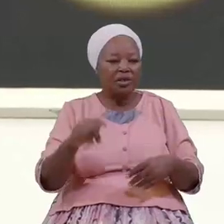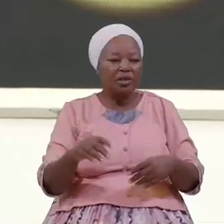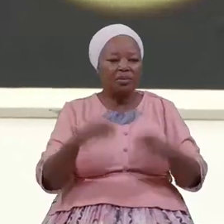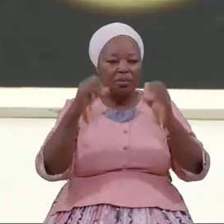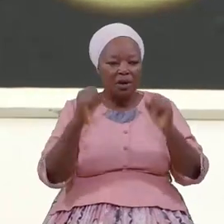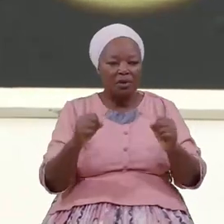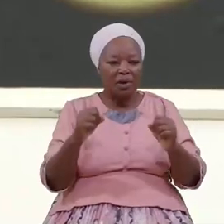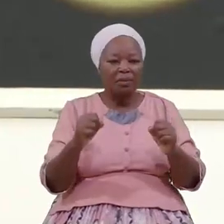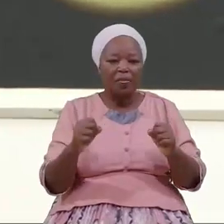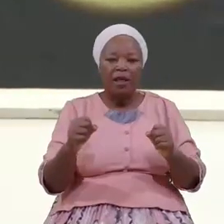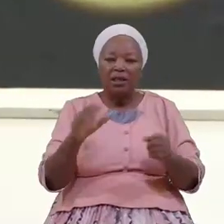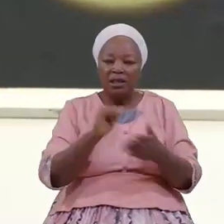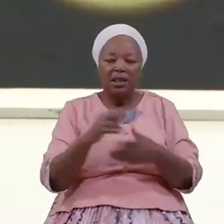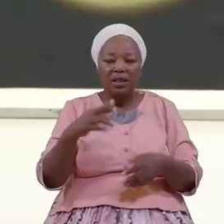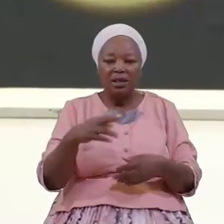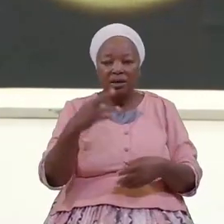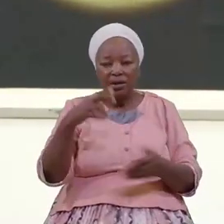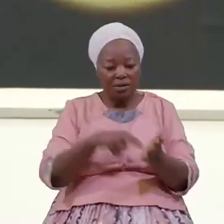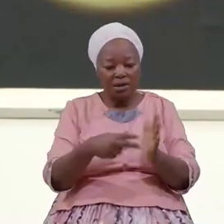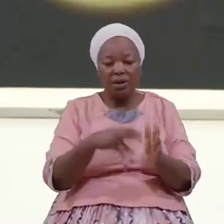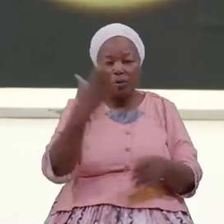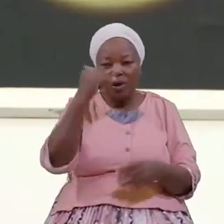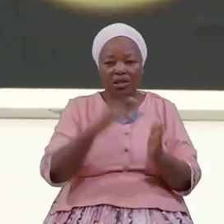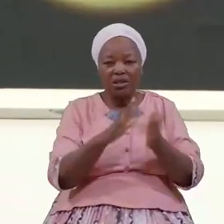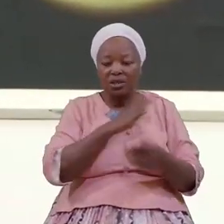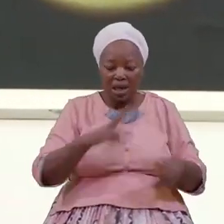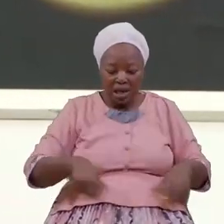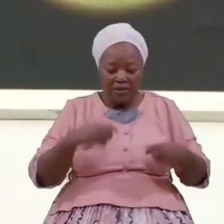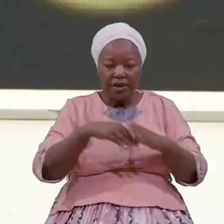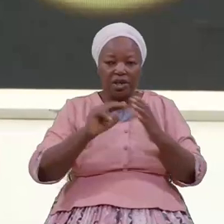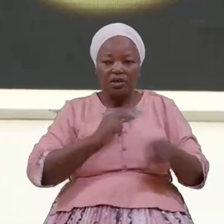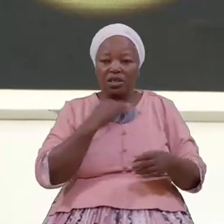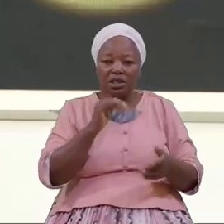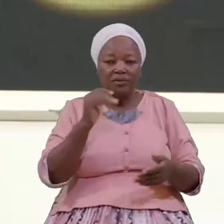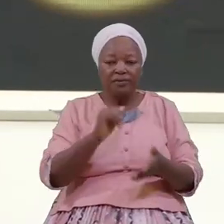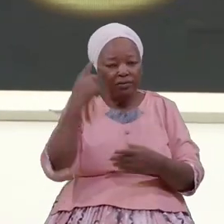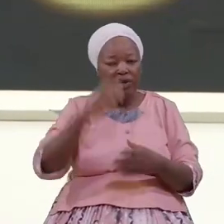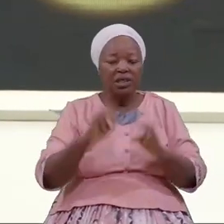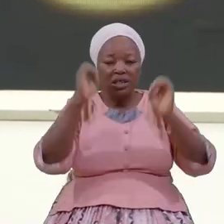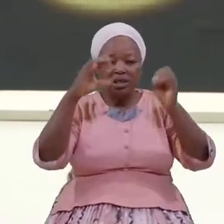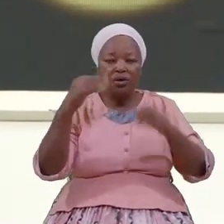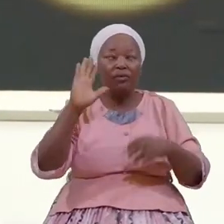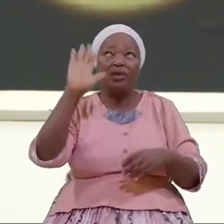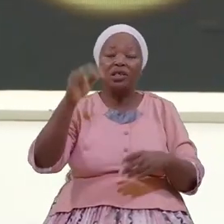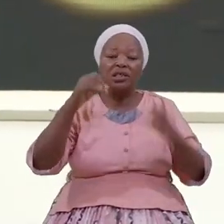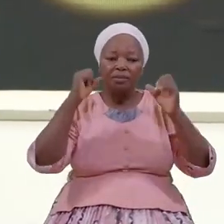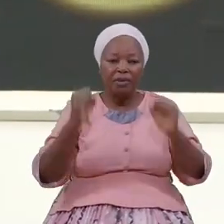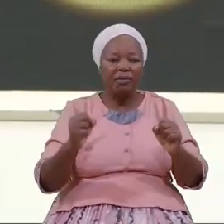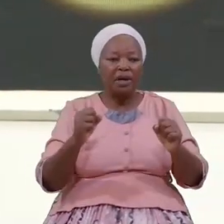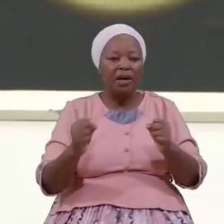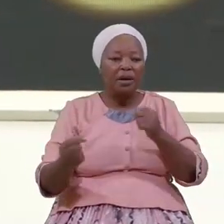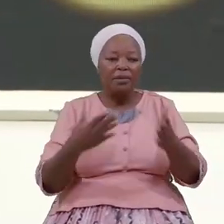puissance, la raison pour laquelle il habite en nous, c'est que afin que cette grande puissance